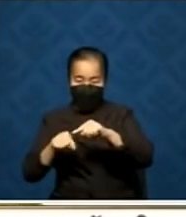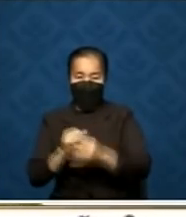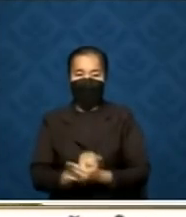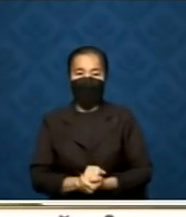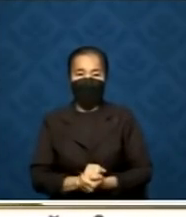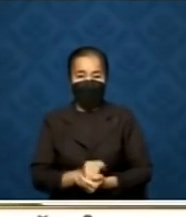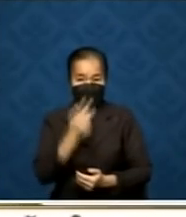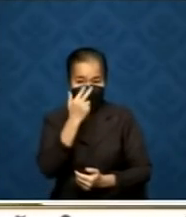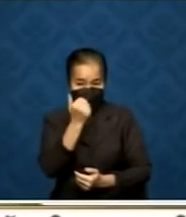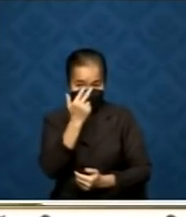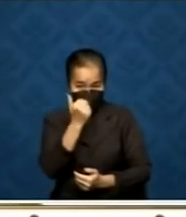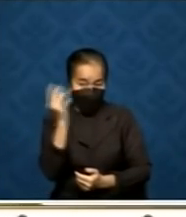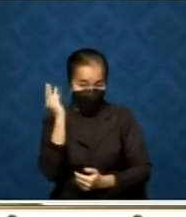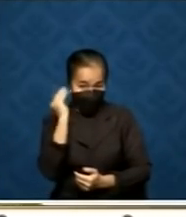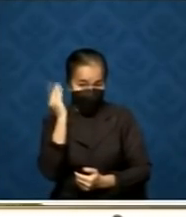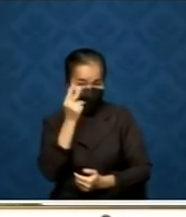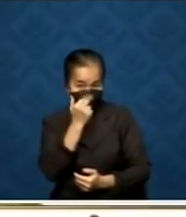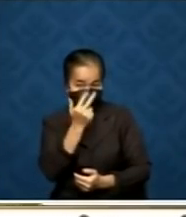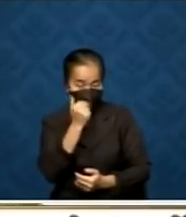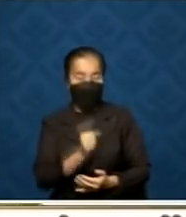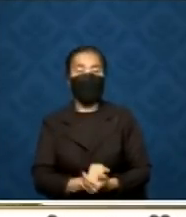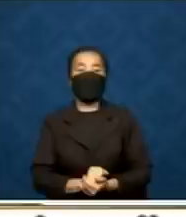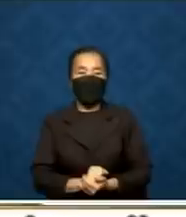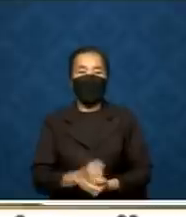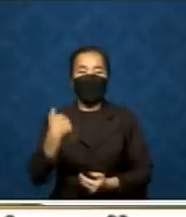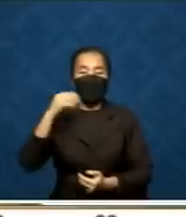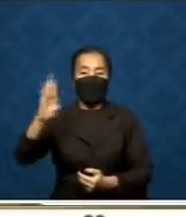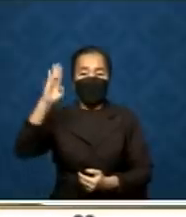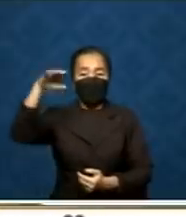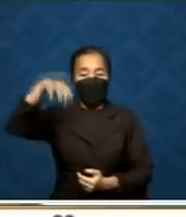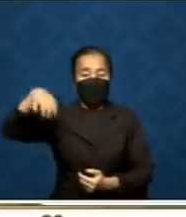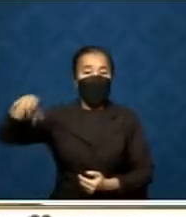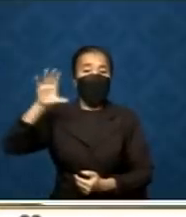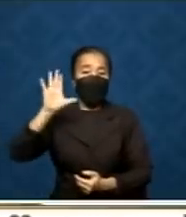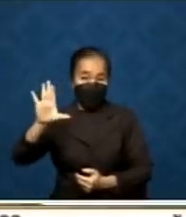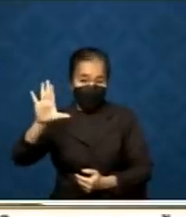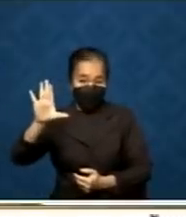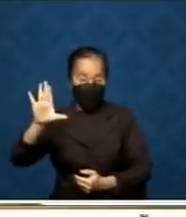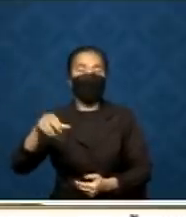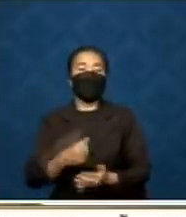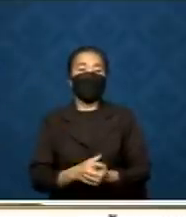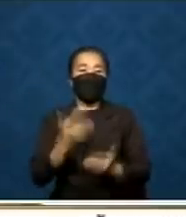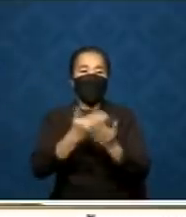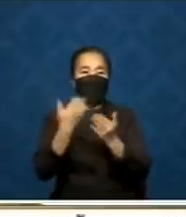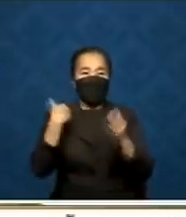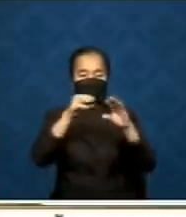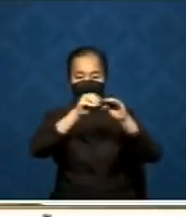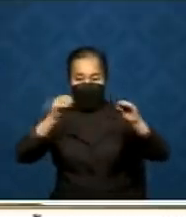ฟังดีๆนะฮะไอ้แค่ 5บริษัทกินเงินไป 85บาทนะมีร้อยบาทนะ